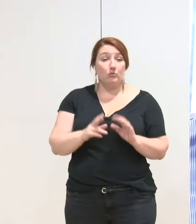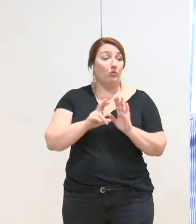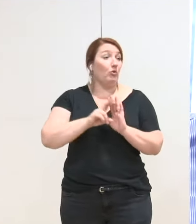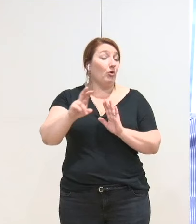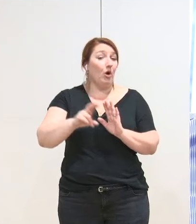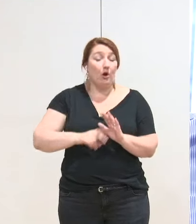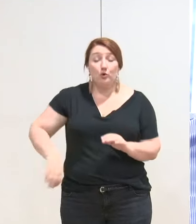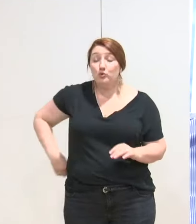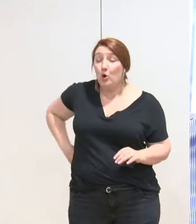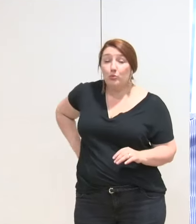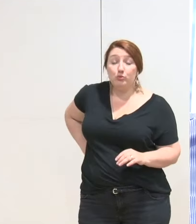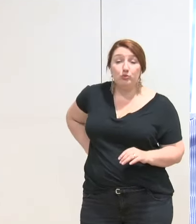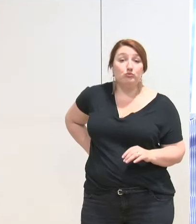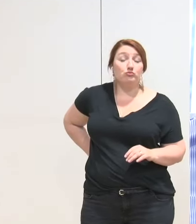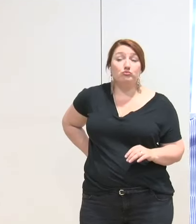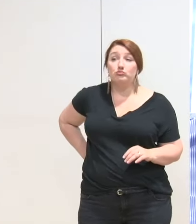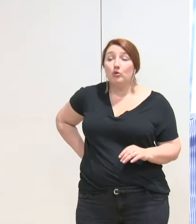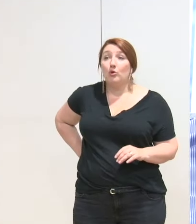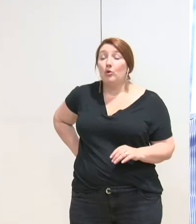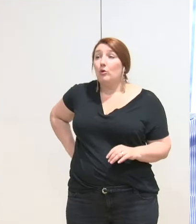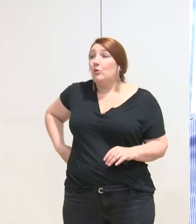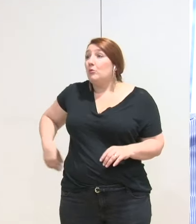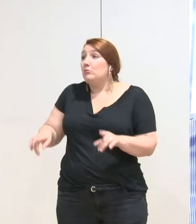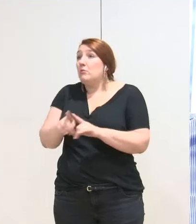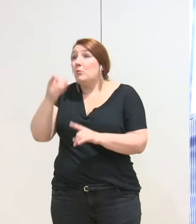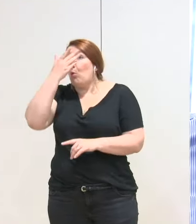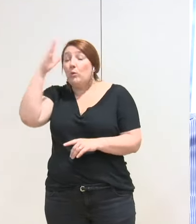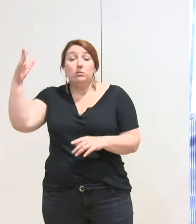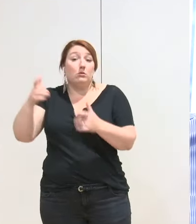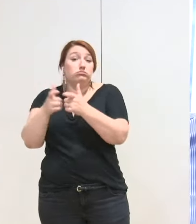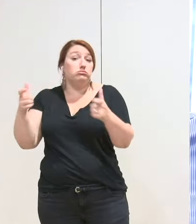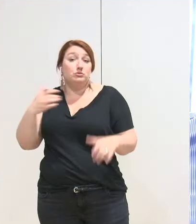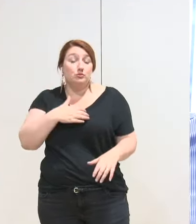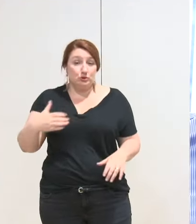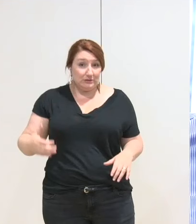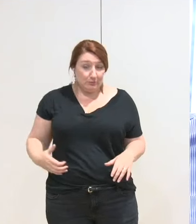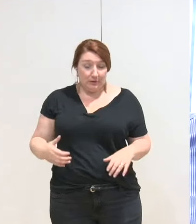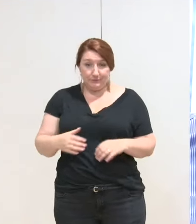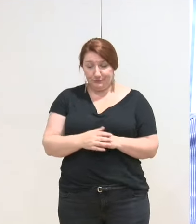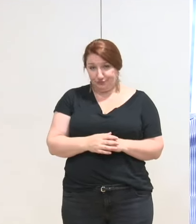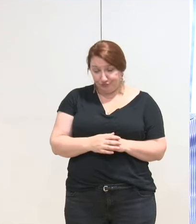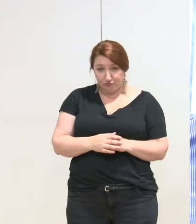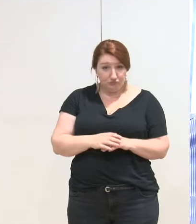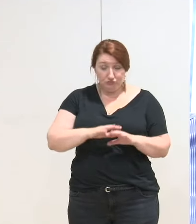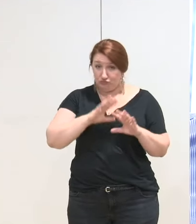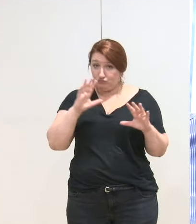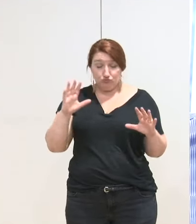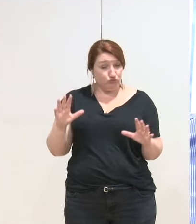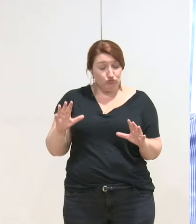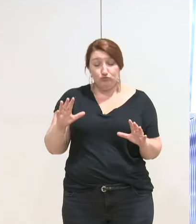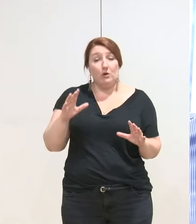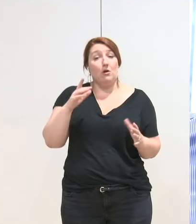toutes les collectivités municipales la ville de Grenoble encaisse une somme à chaque fois qu'il y a un